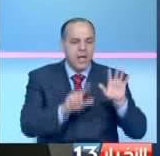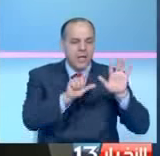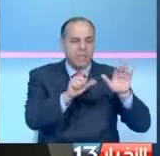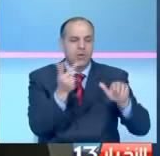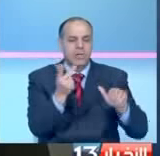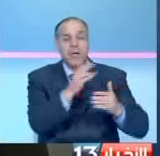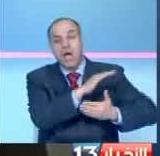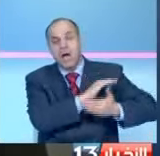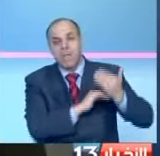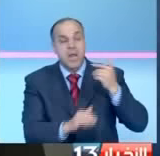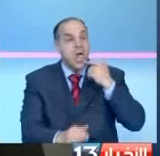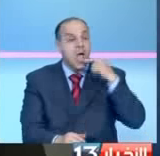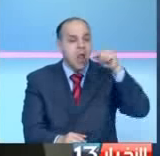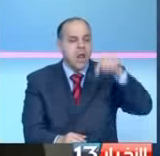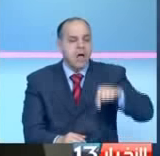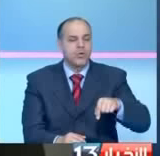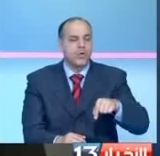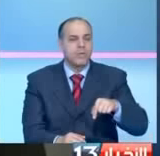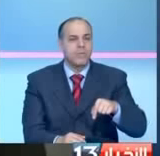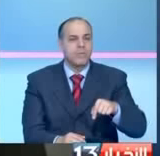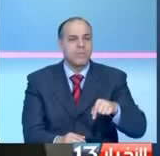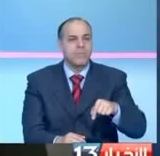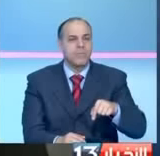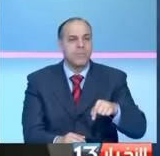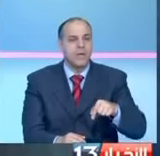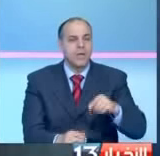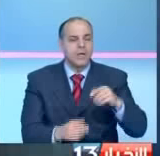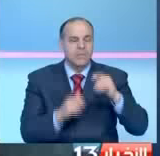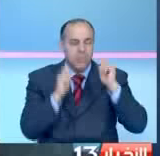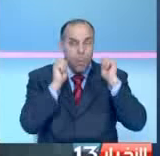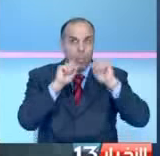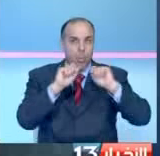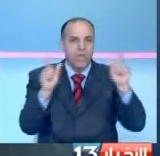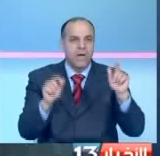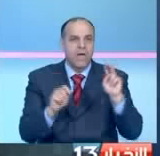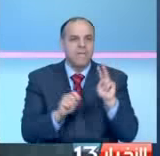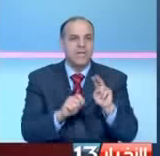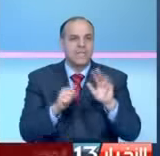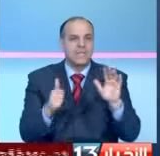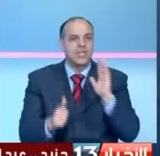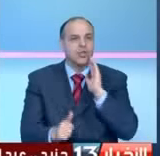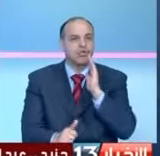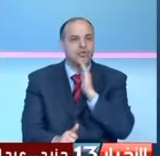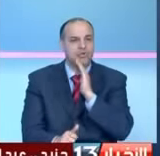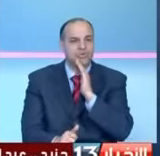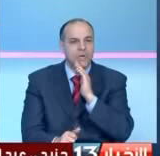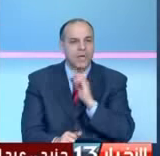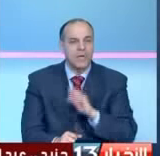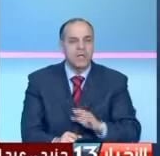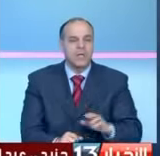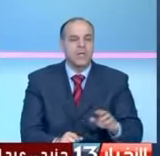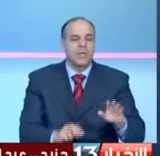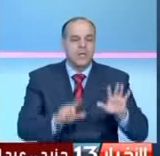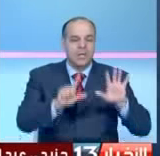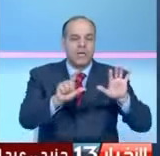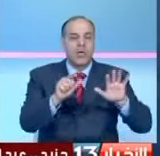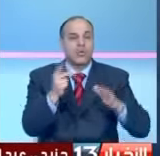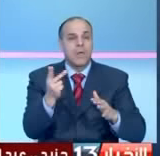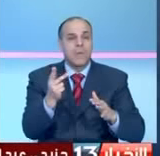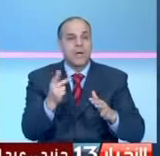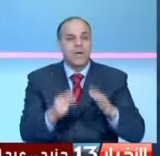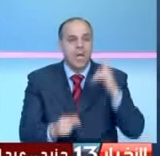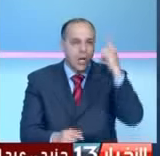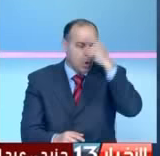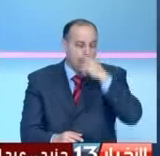هذيك ضروري وأن نرفع اللثام عليها. يوم 26 جانفي 1878 كان يوم